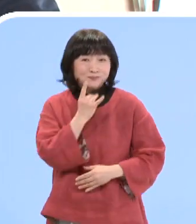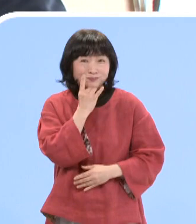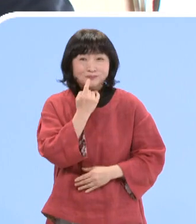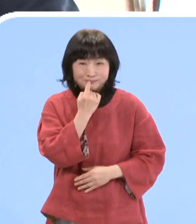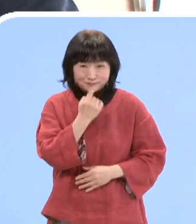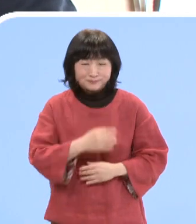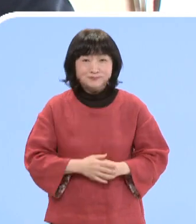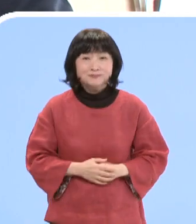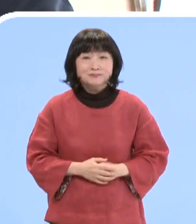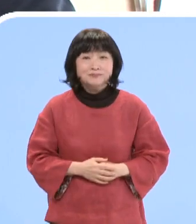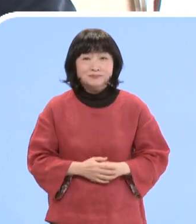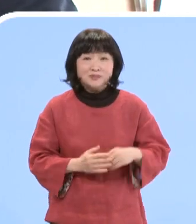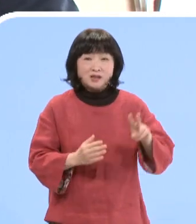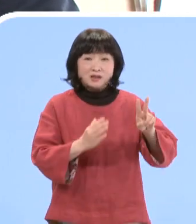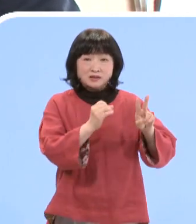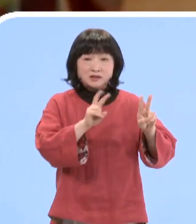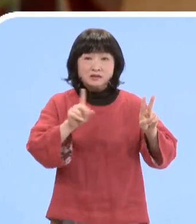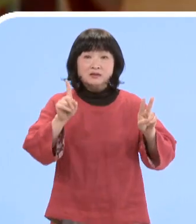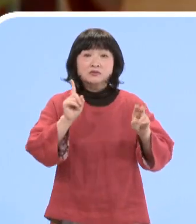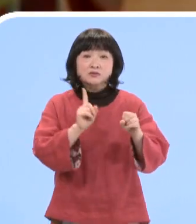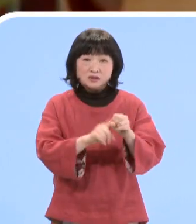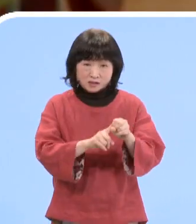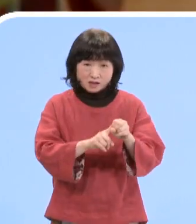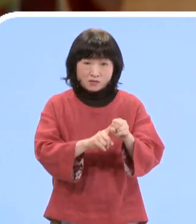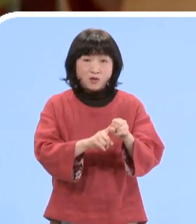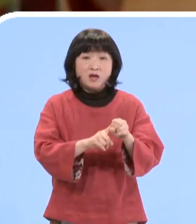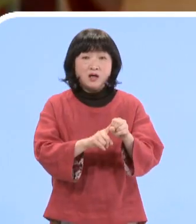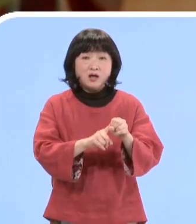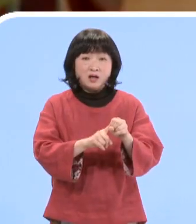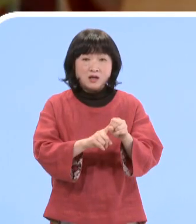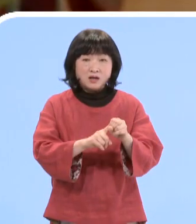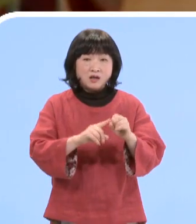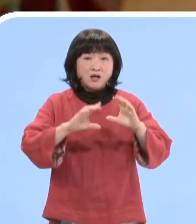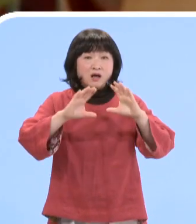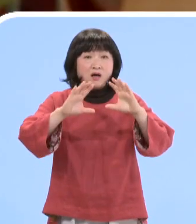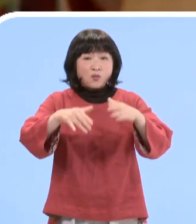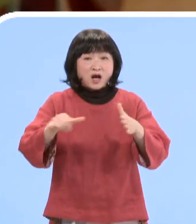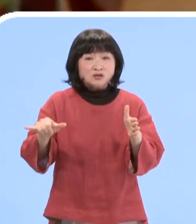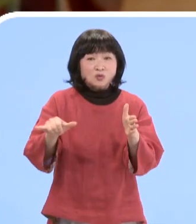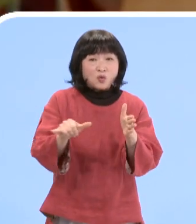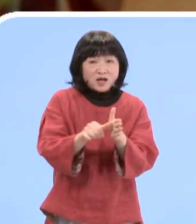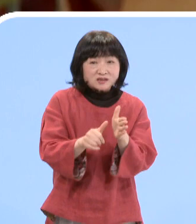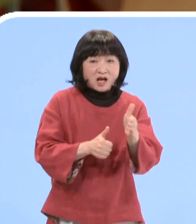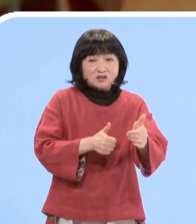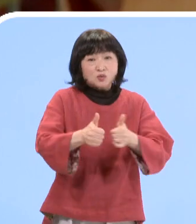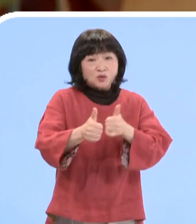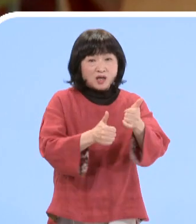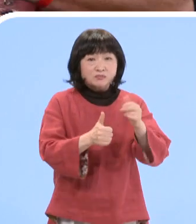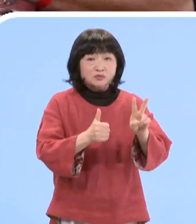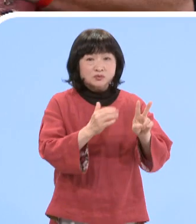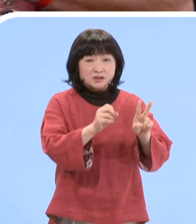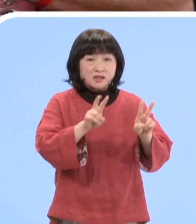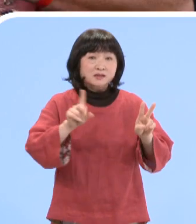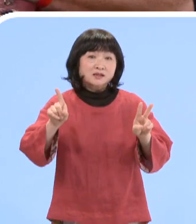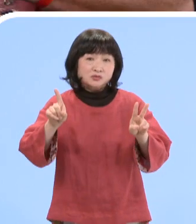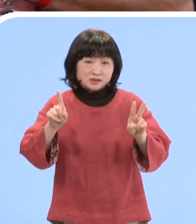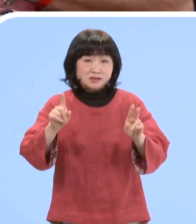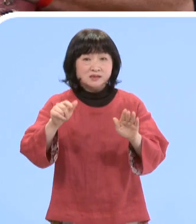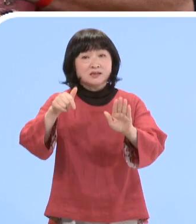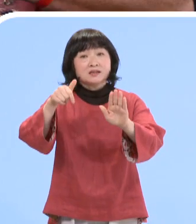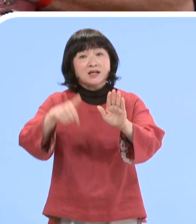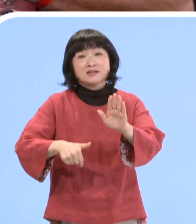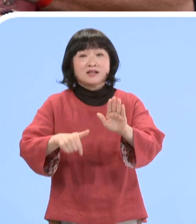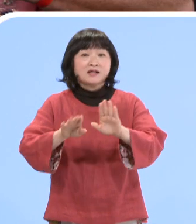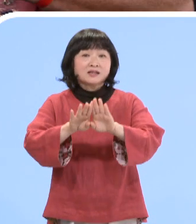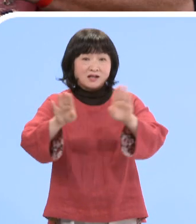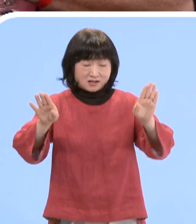はい、 それから2021年になるとワールドマスターズゲームズ2021関西が開かれるんです、 はい、 これはですね、生